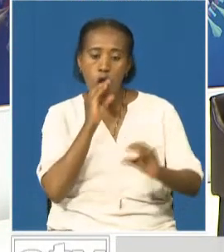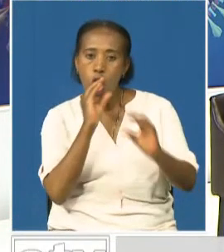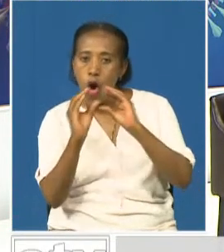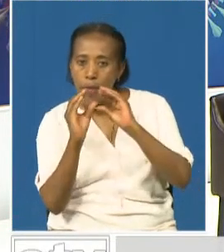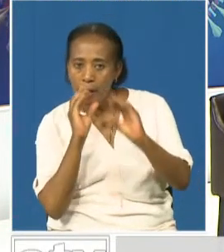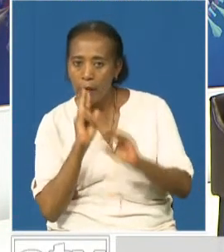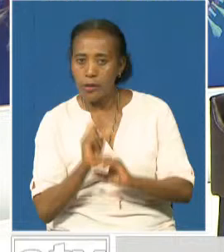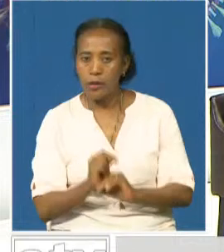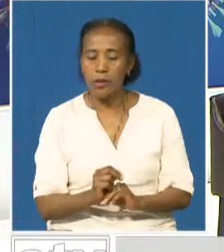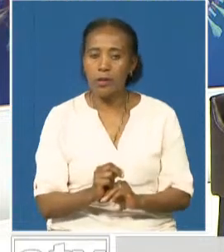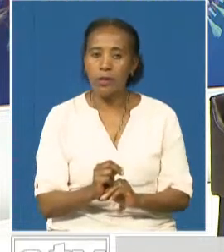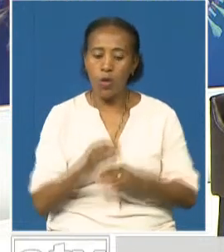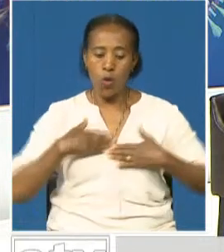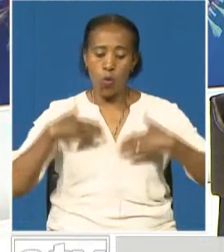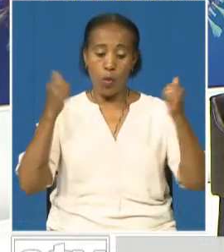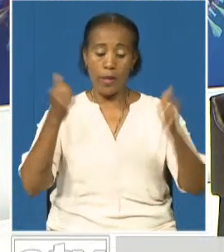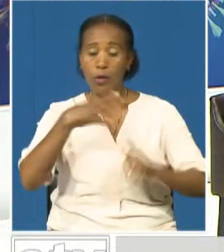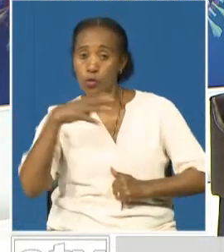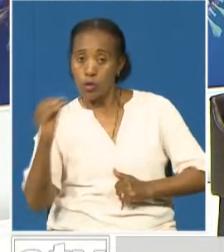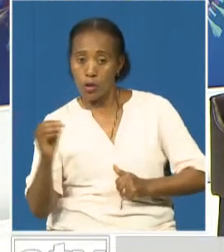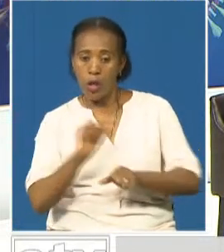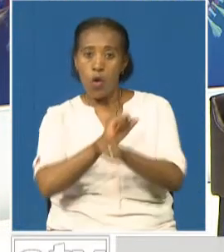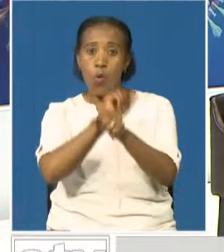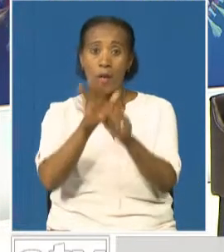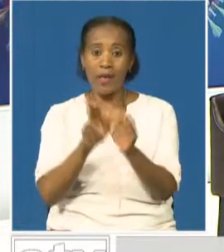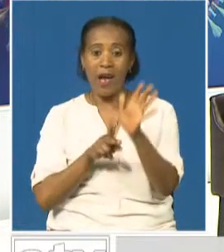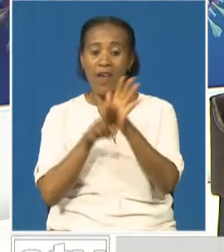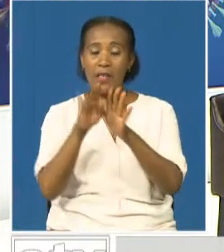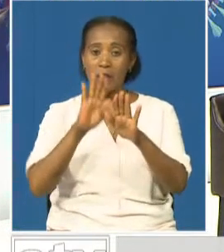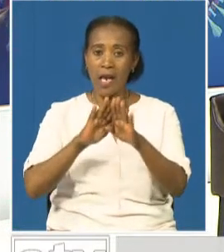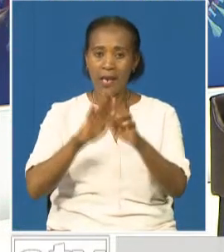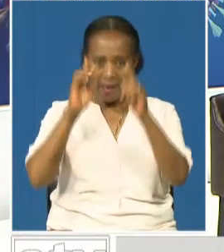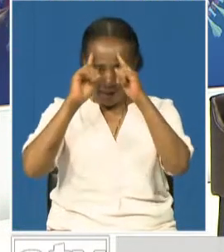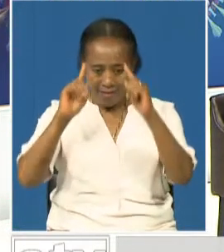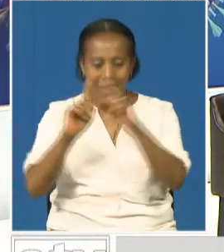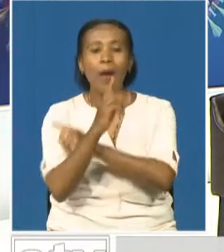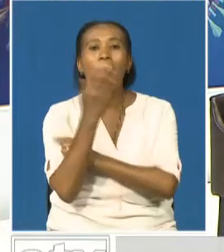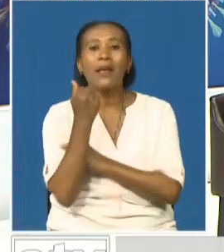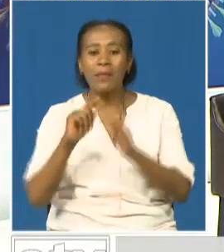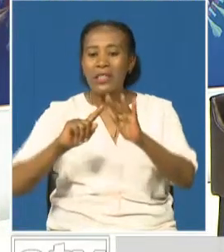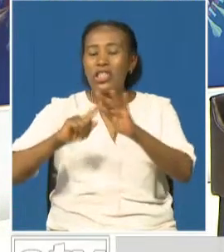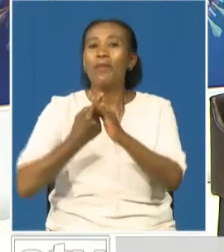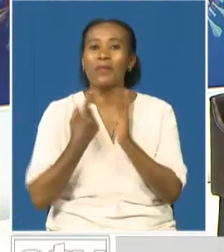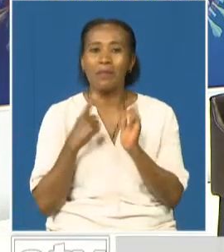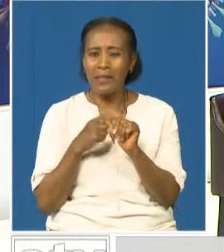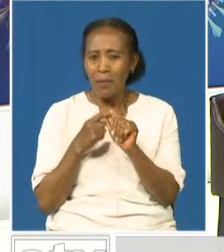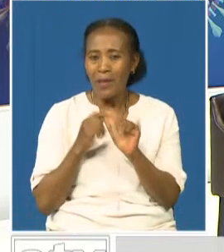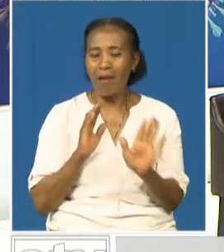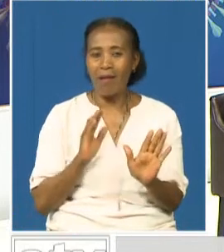ኮሙኒኬሽን በወጣቶችና ኮሮና ቫይረስ ዙሪያ ላይ የተዛባ ነበር ከሲጀምርም።